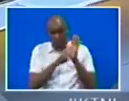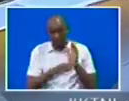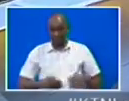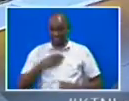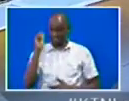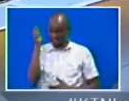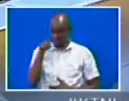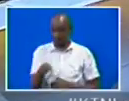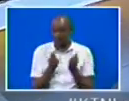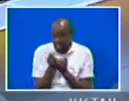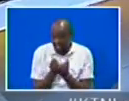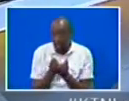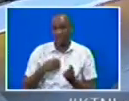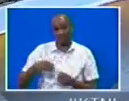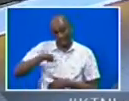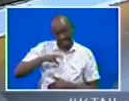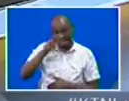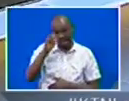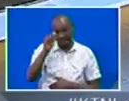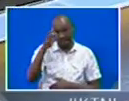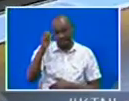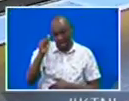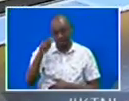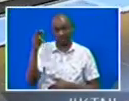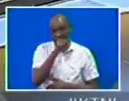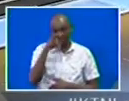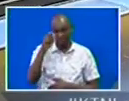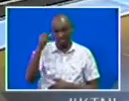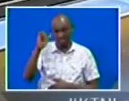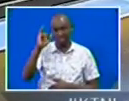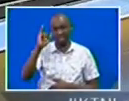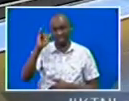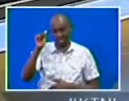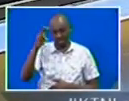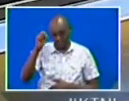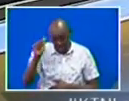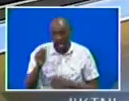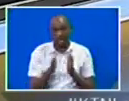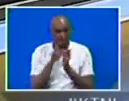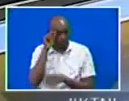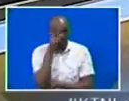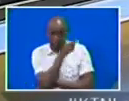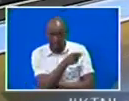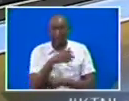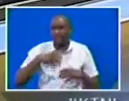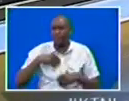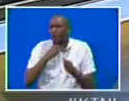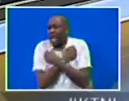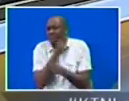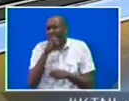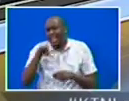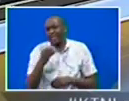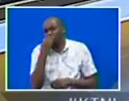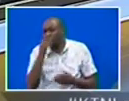Jumamosi tutaelekea eneo la Mama Ngina huko Mombasa, tuweze kuona ni mapochopocho yapi ambayo watu hupenda kwenda huko